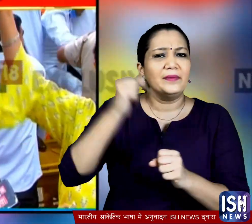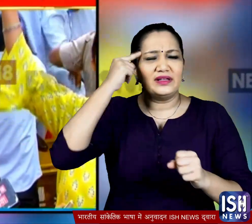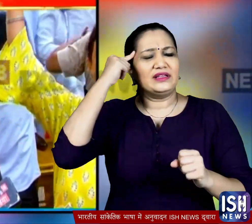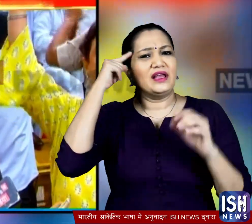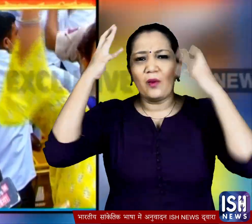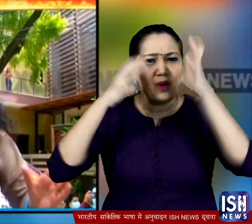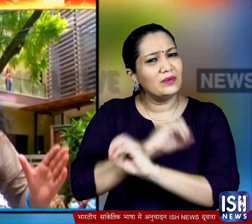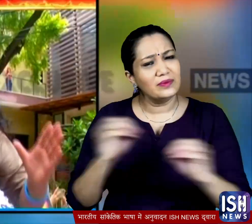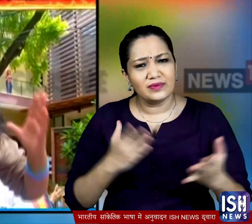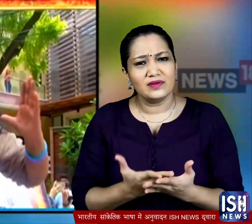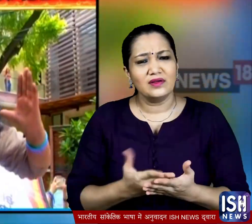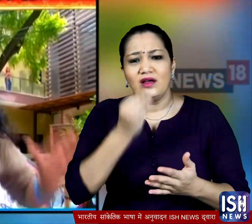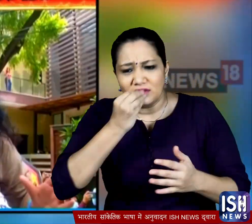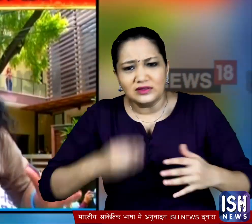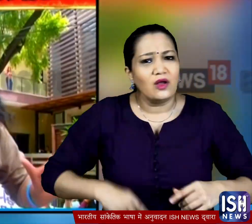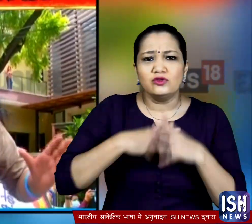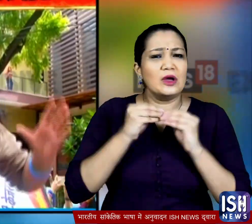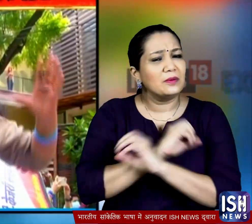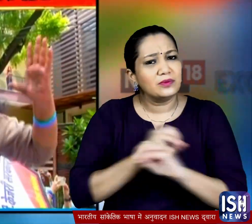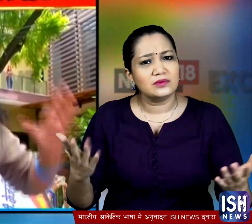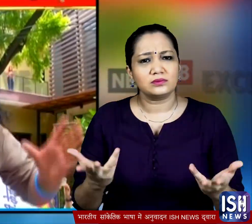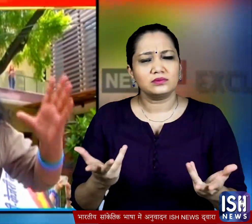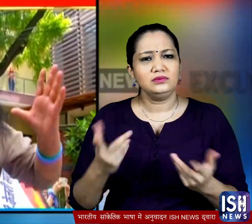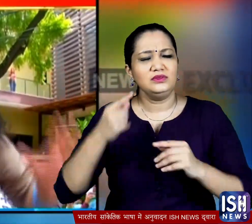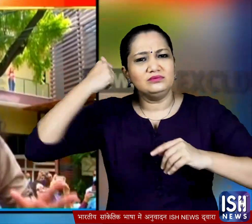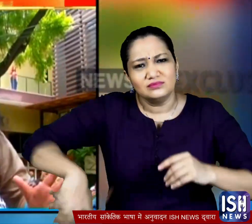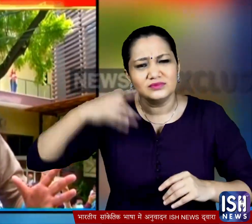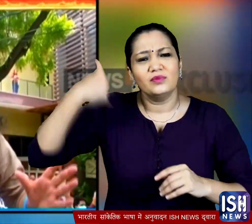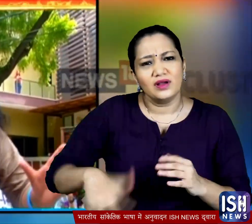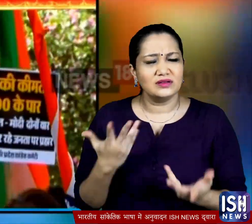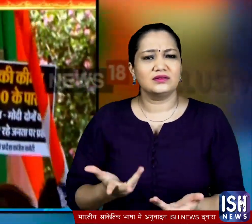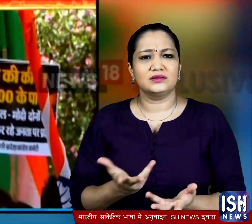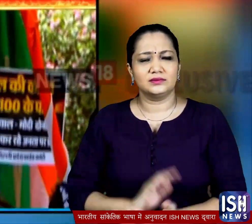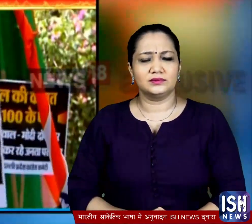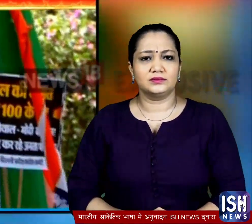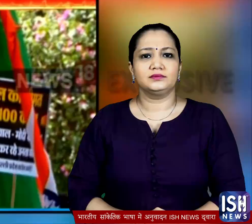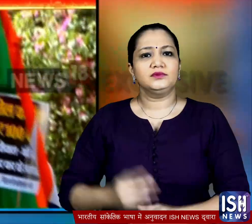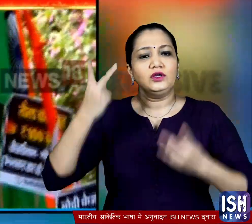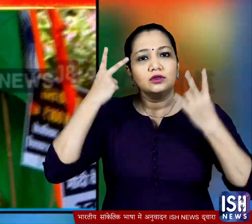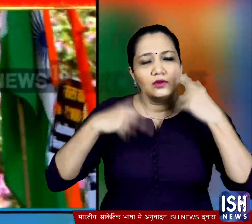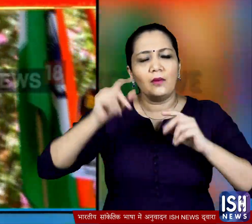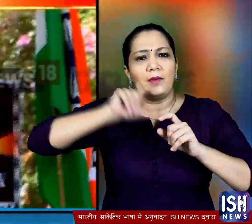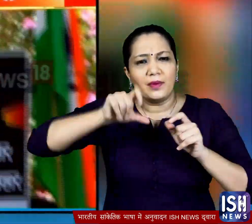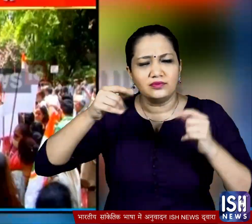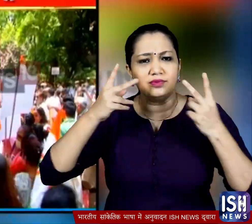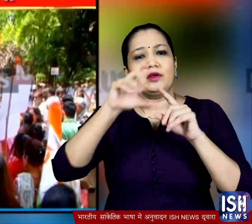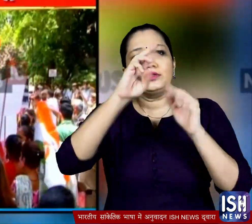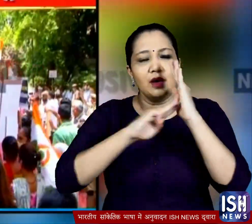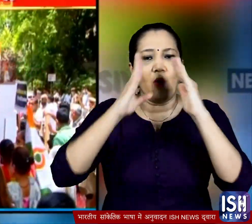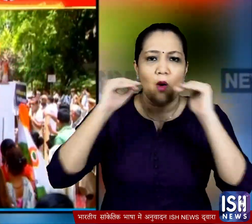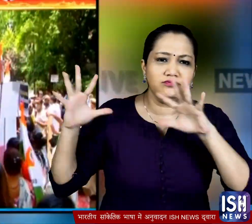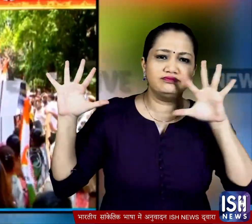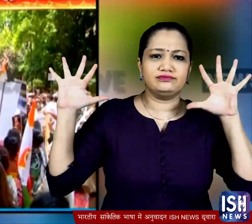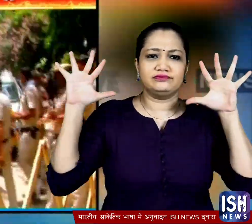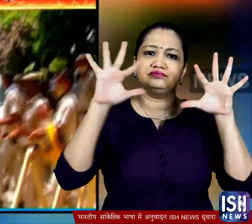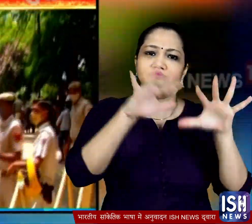बिल्कुल कोई चिंता नहीं है। रोटी रोजी नहीं है, उसके बावजूद इतनी महंगाई कर रहे हैं। धीरे धीरे बड़ी संख्या में प्रदर्शनकारी सीएम आवास की